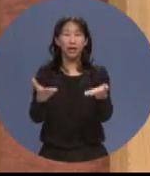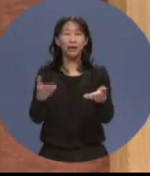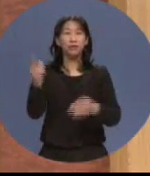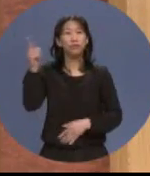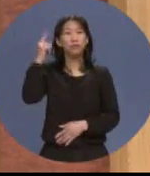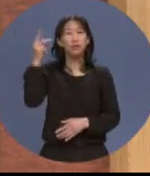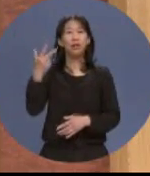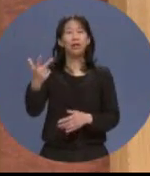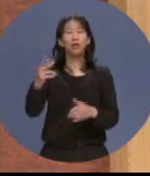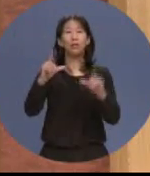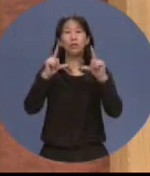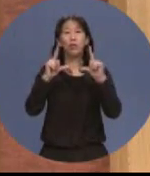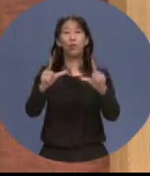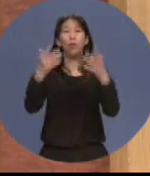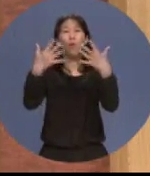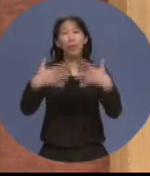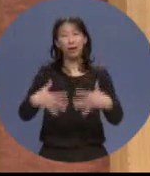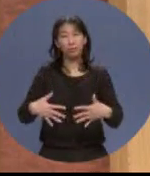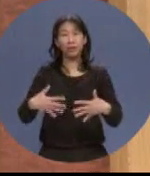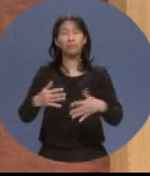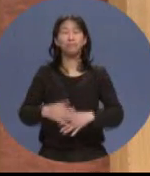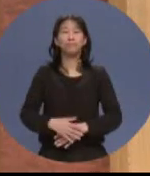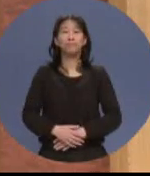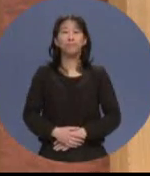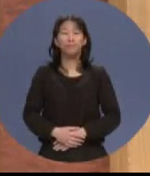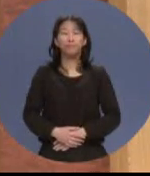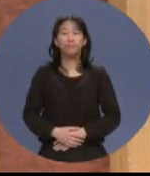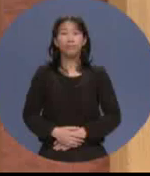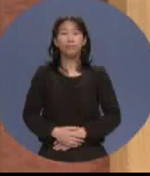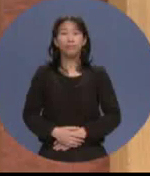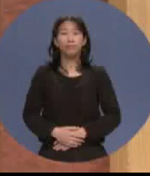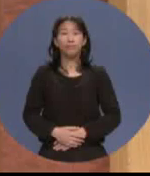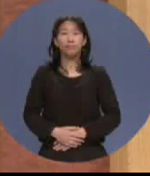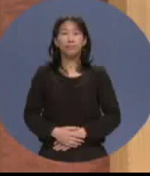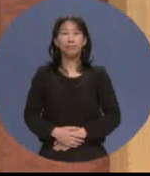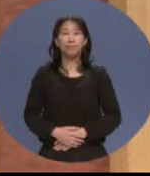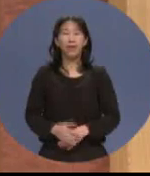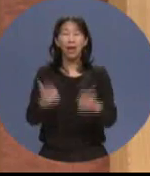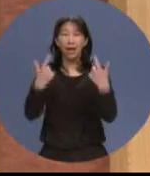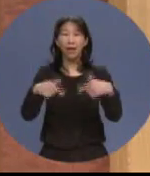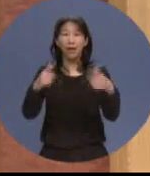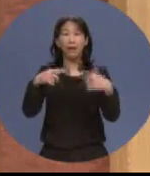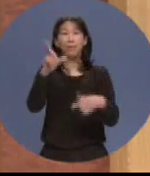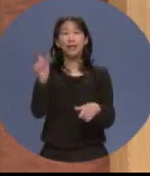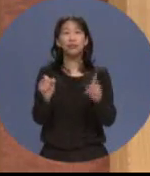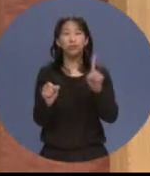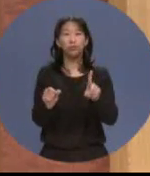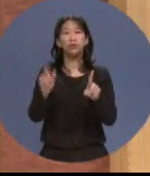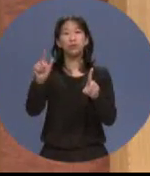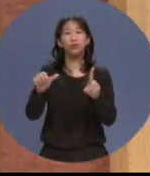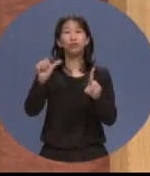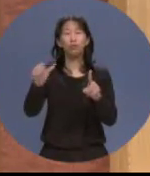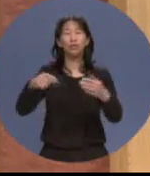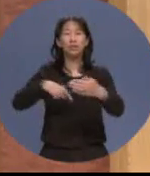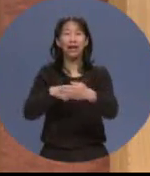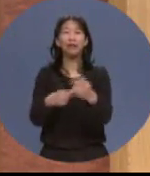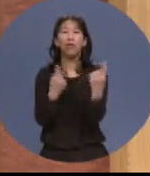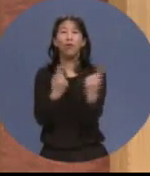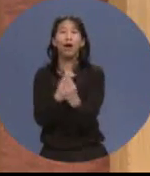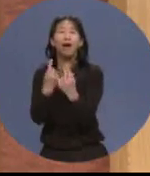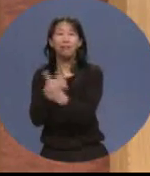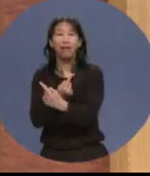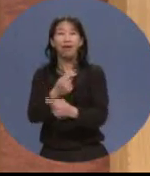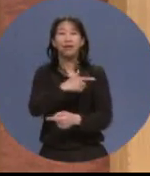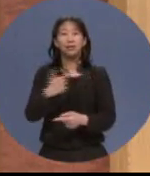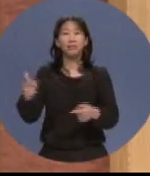お伝えする生駒市の広報番組です。毎月1日と15日の2回更